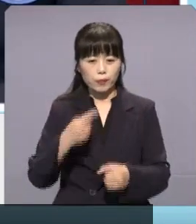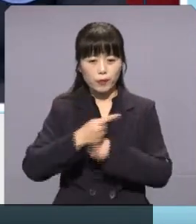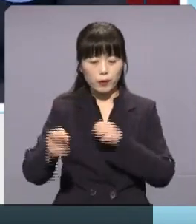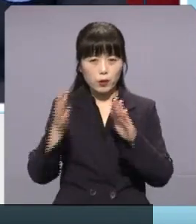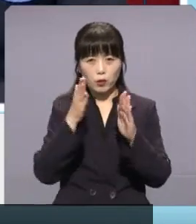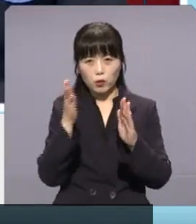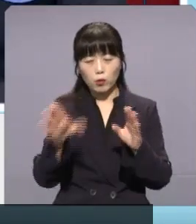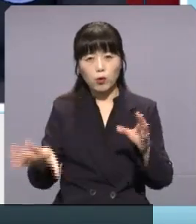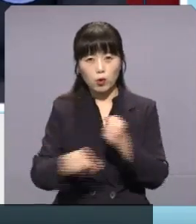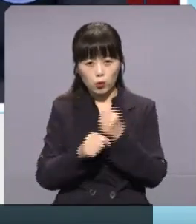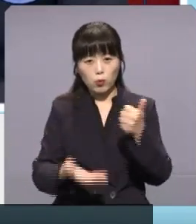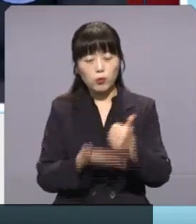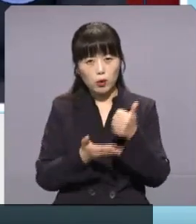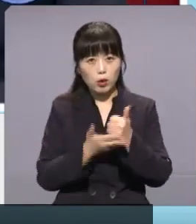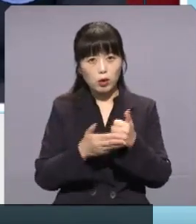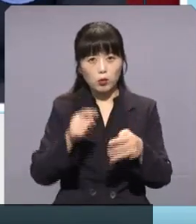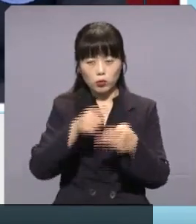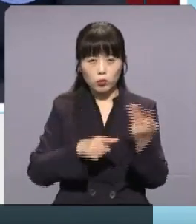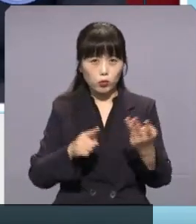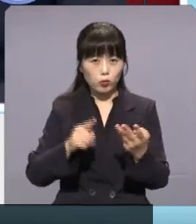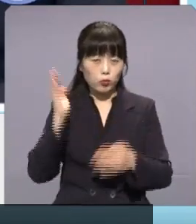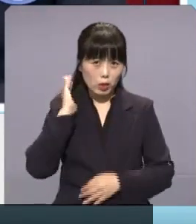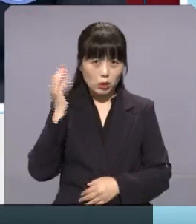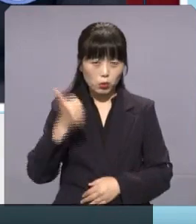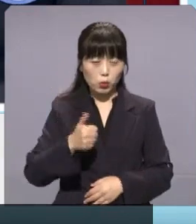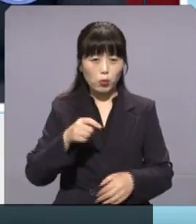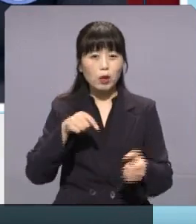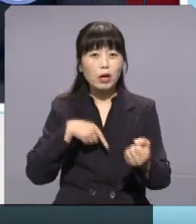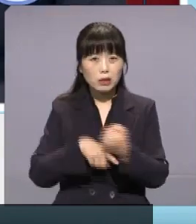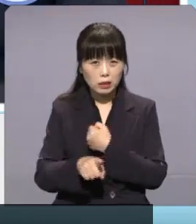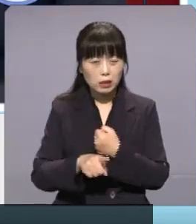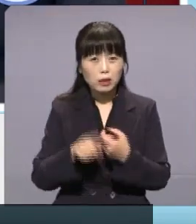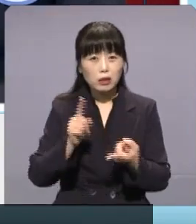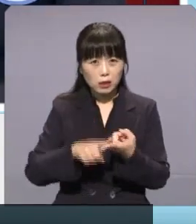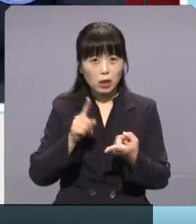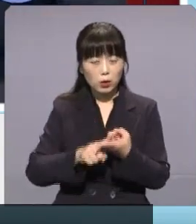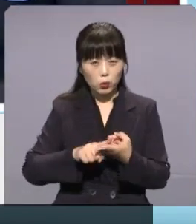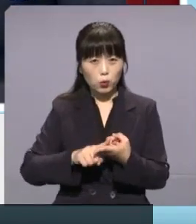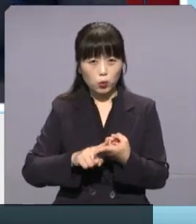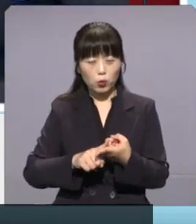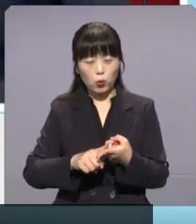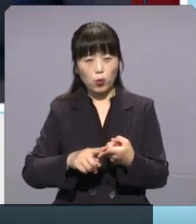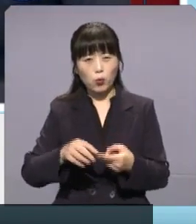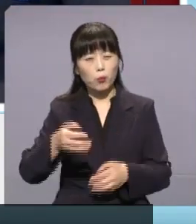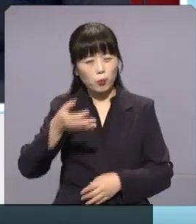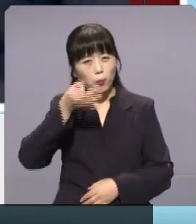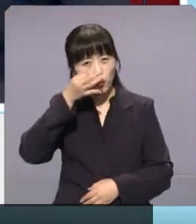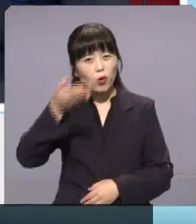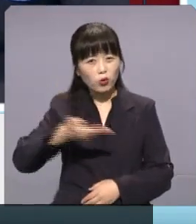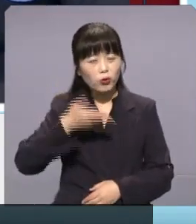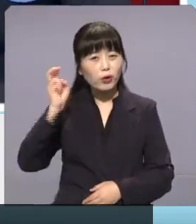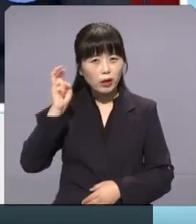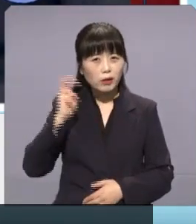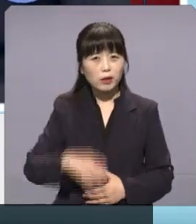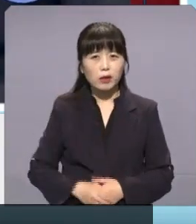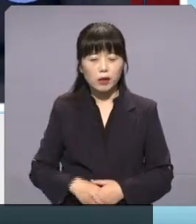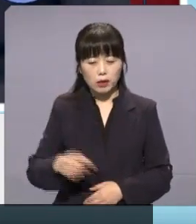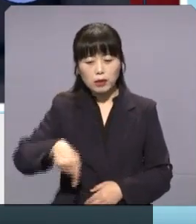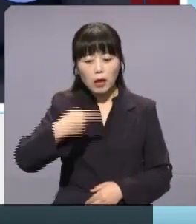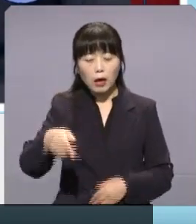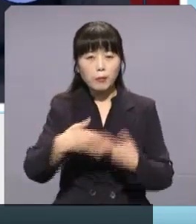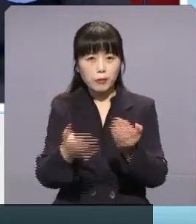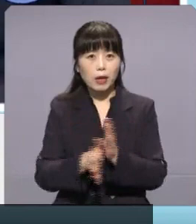공천도 윤석열 대통령 뜻대로 하겠다라는 거를 노골적으로 보여준 거잖아요. 그러면 차기 전당대회